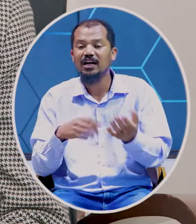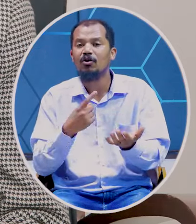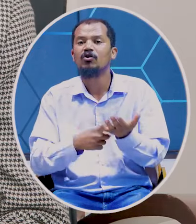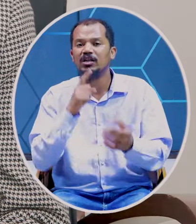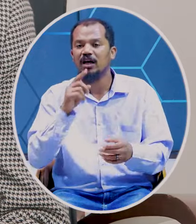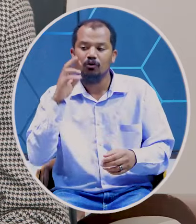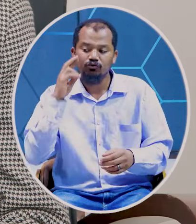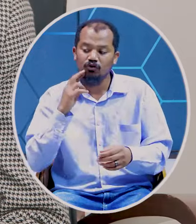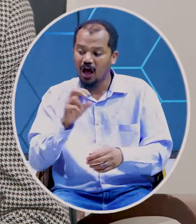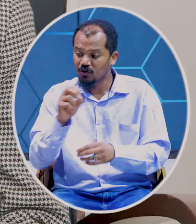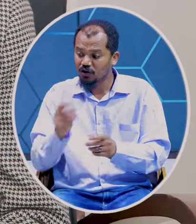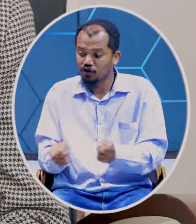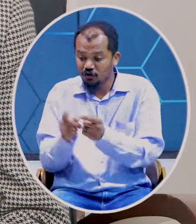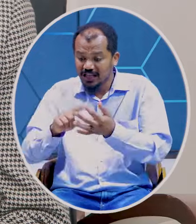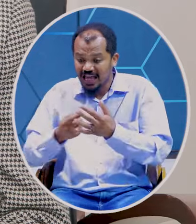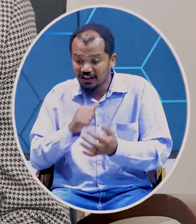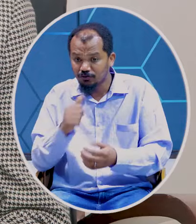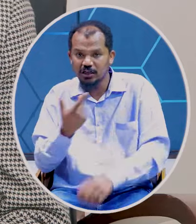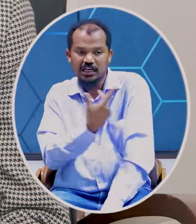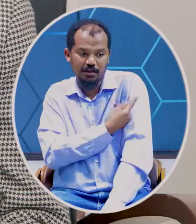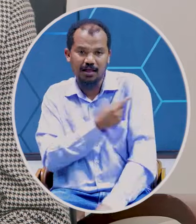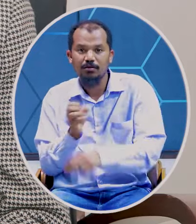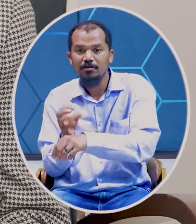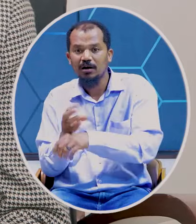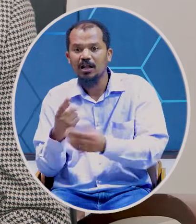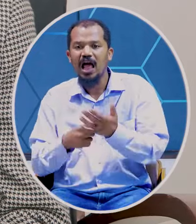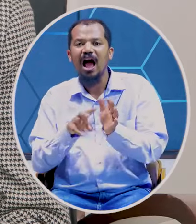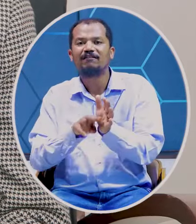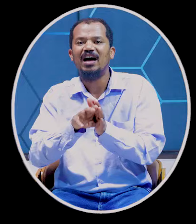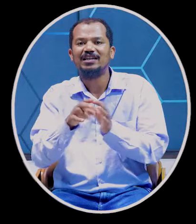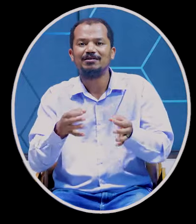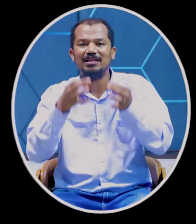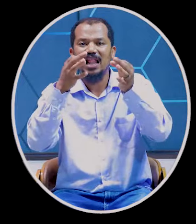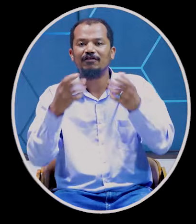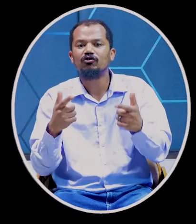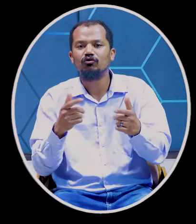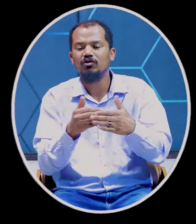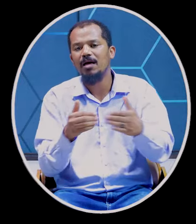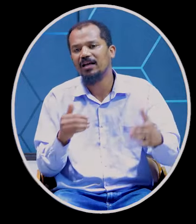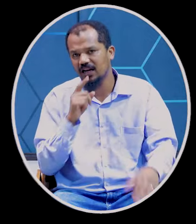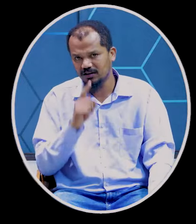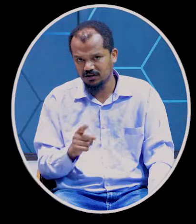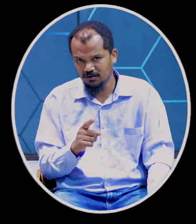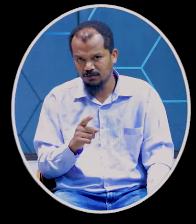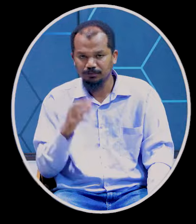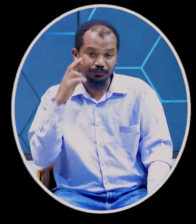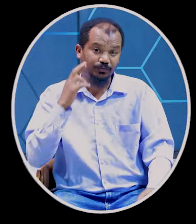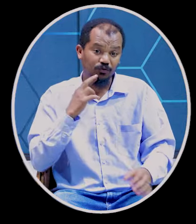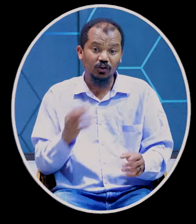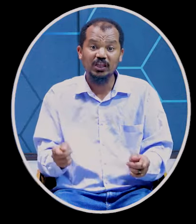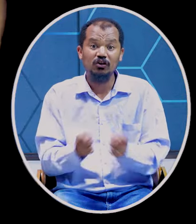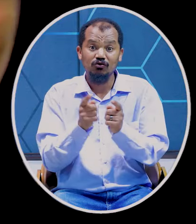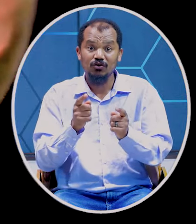የሚመከረውም እንደዛ ነው። ጾታዊ ግንኙነት ያልጀመሩ ሴቶች ክትባት እንዲወስዱ የሚመከረው ያ ቫይረስ የመተላለፍ እድሉን ለመቀነስ ነው።